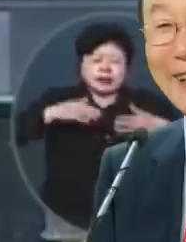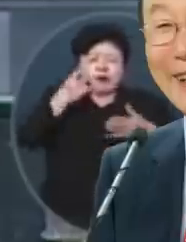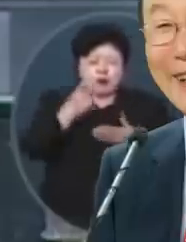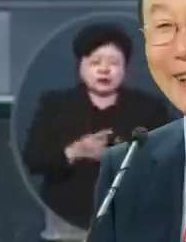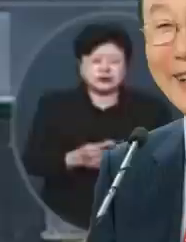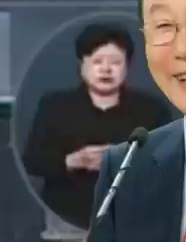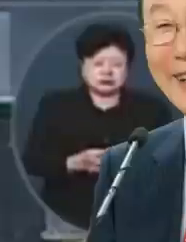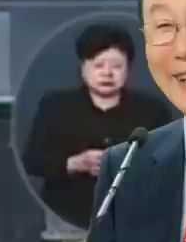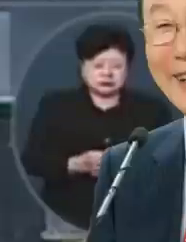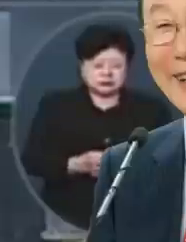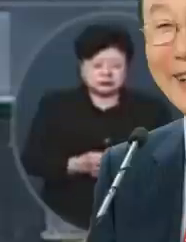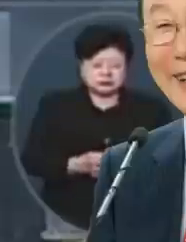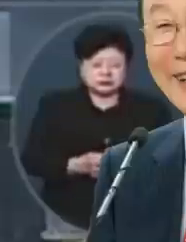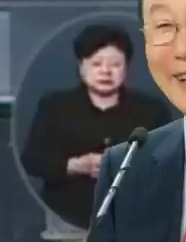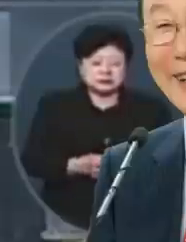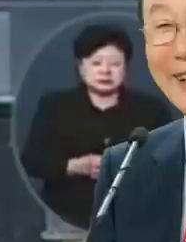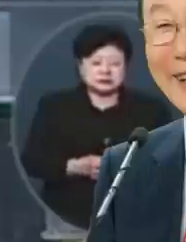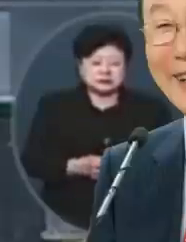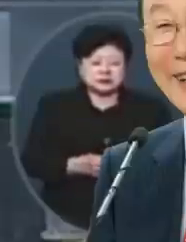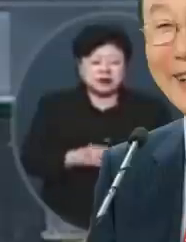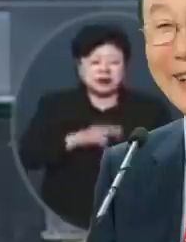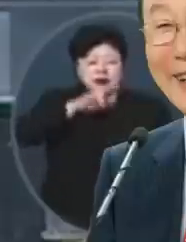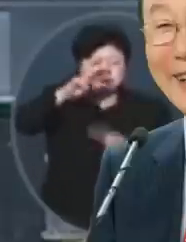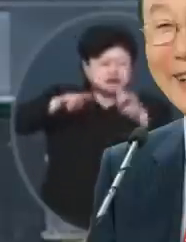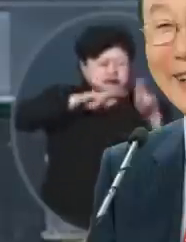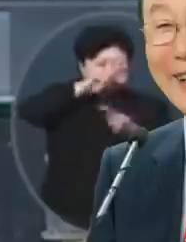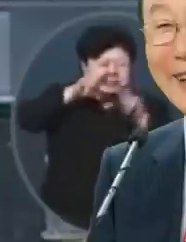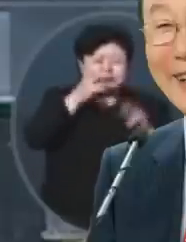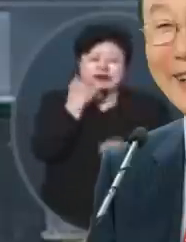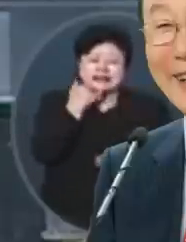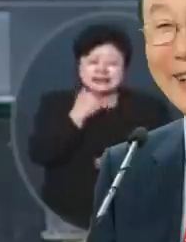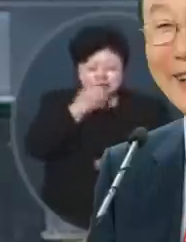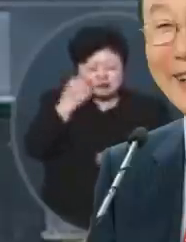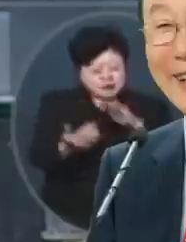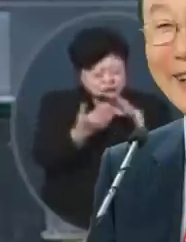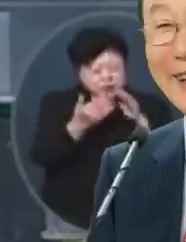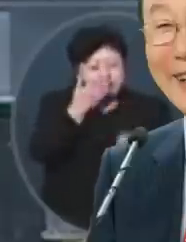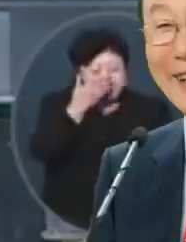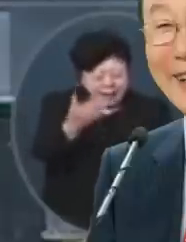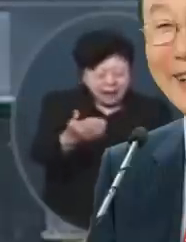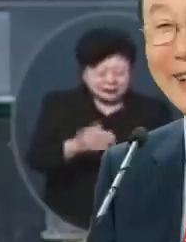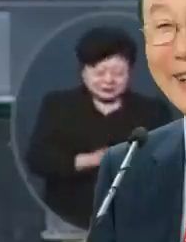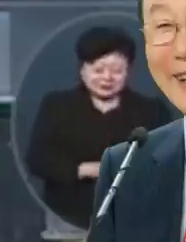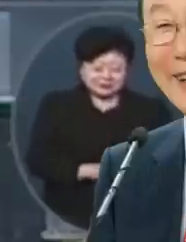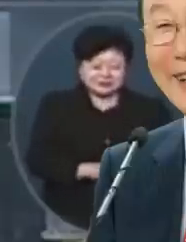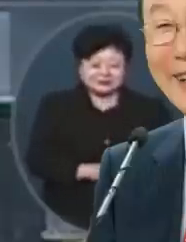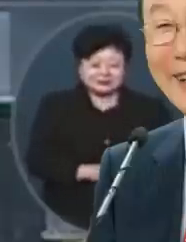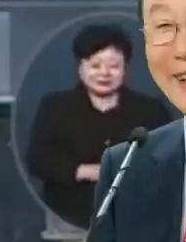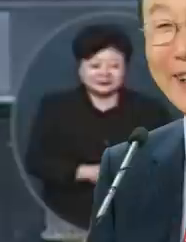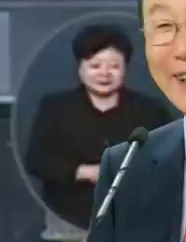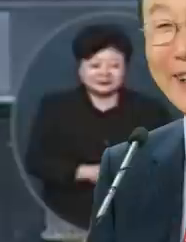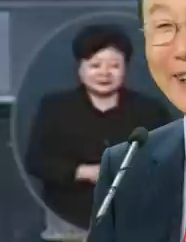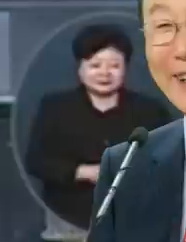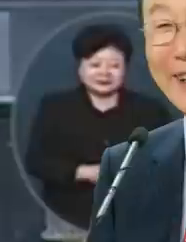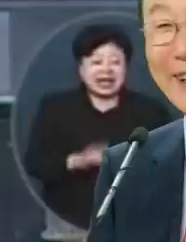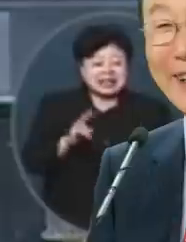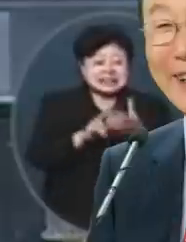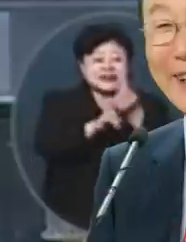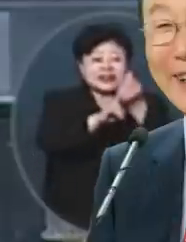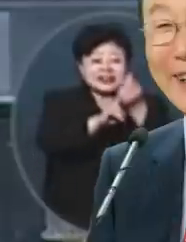그 바람을 이용해서 풍차를 돌릴 꿈을 이루는 하나님이신 것입니다.